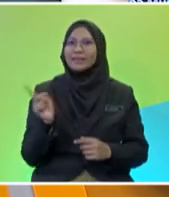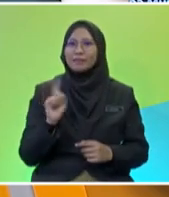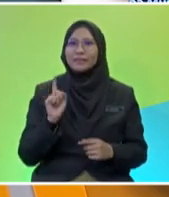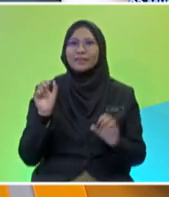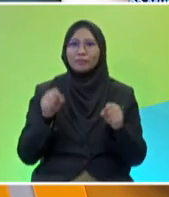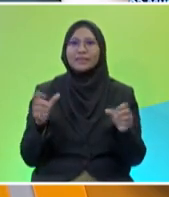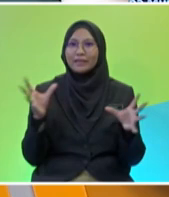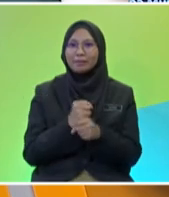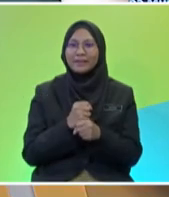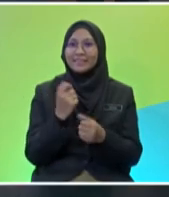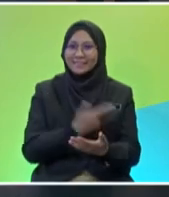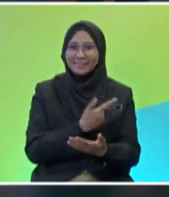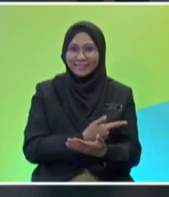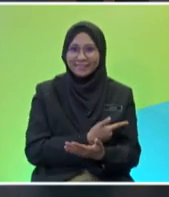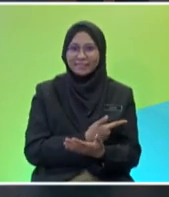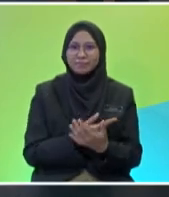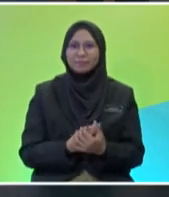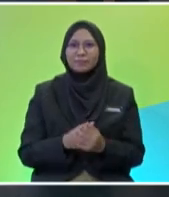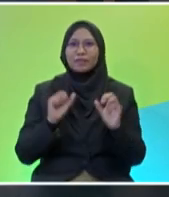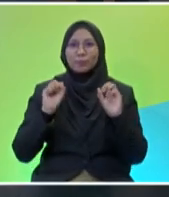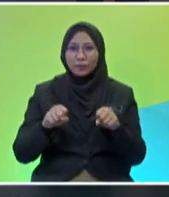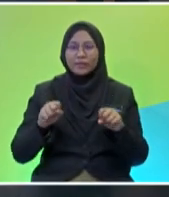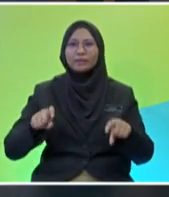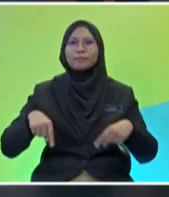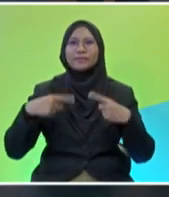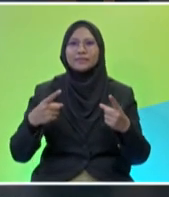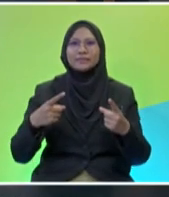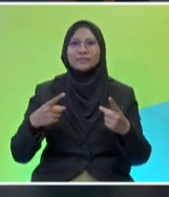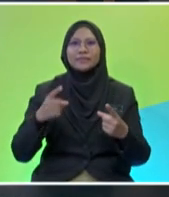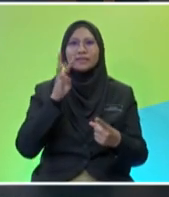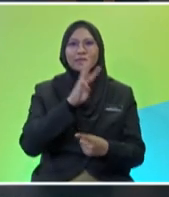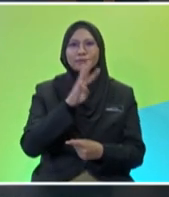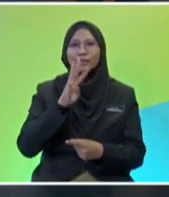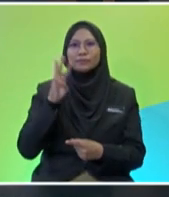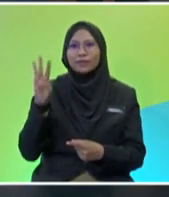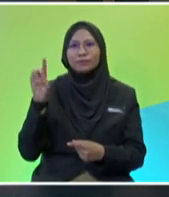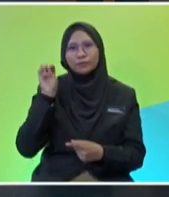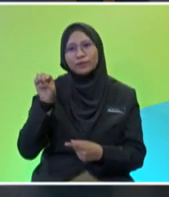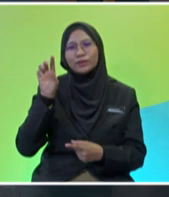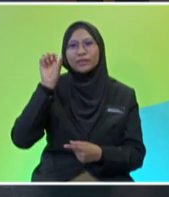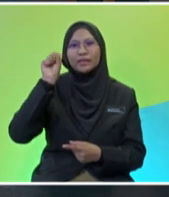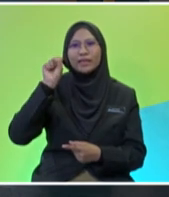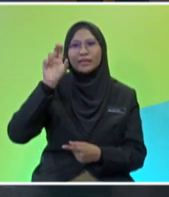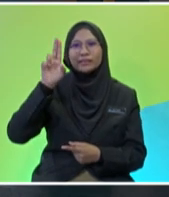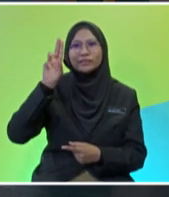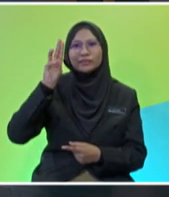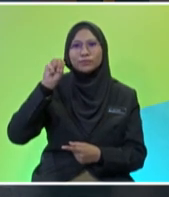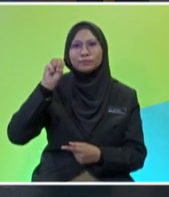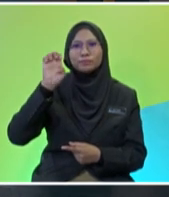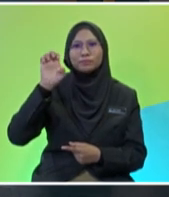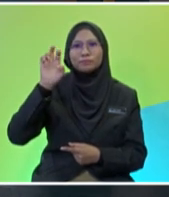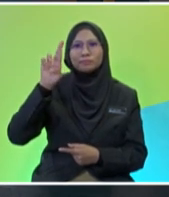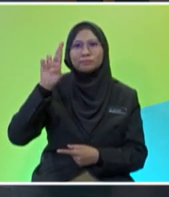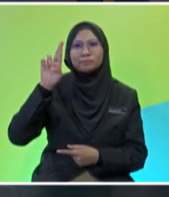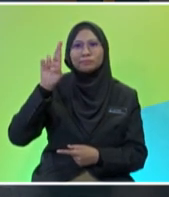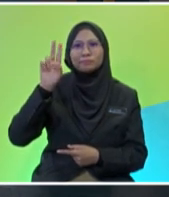pengukuhan Oke mudah-mulai merujuk kepada sumber gue oke seperti yang dipaparkan di screen kita